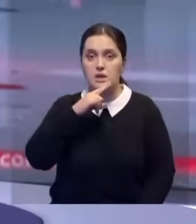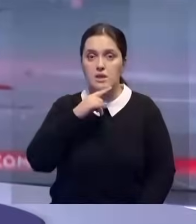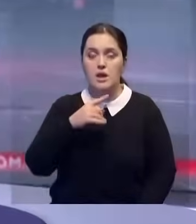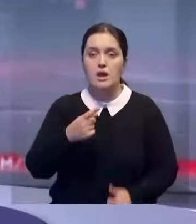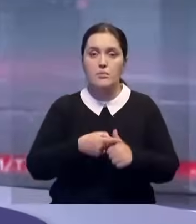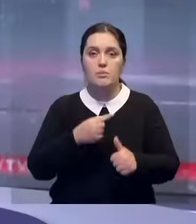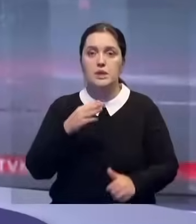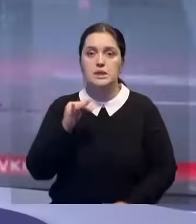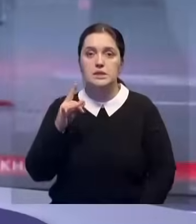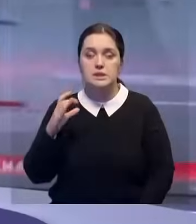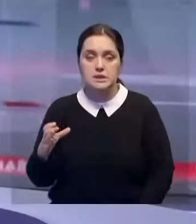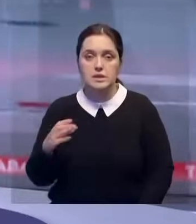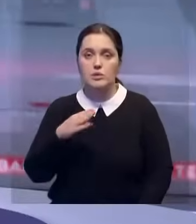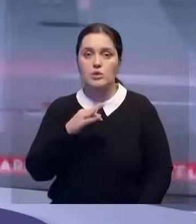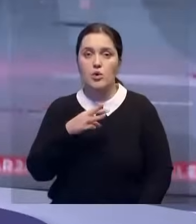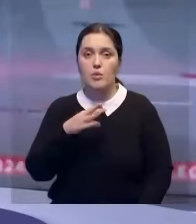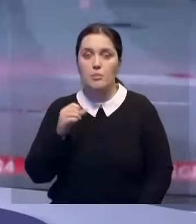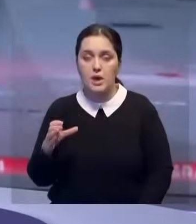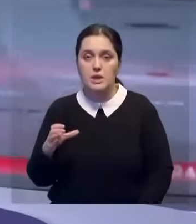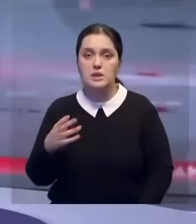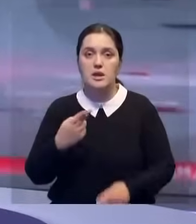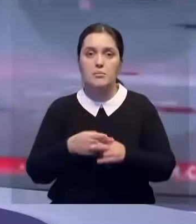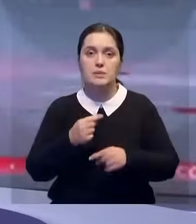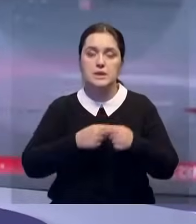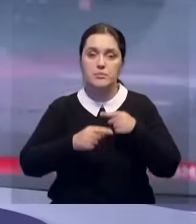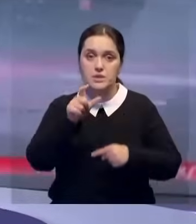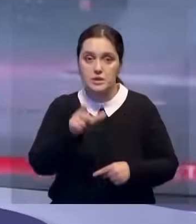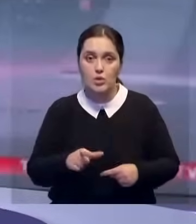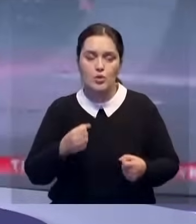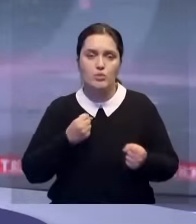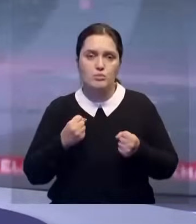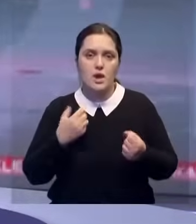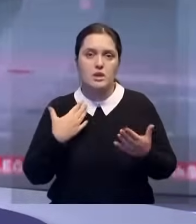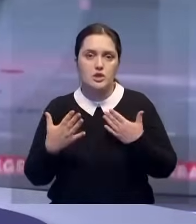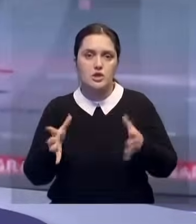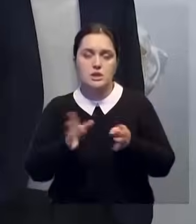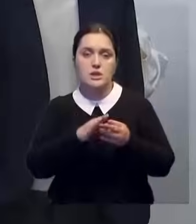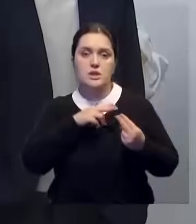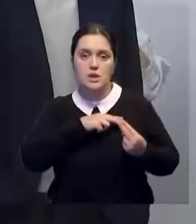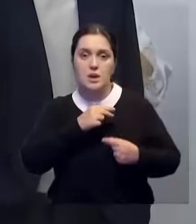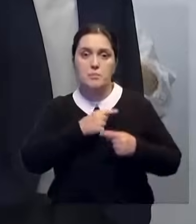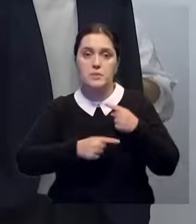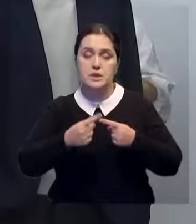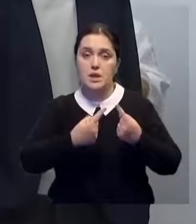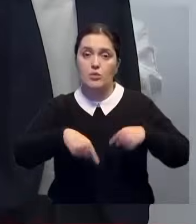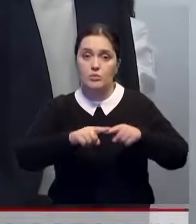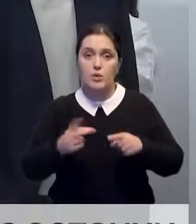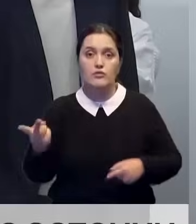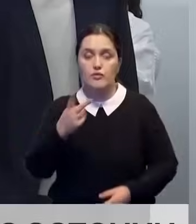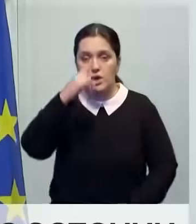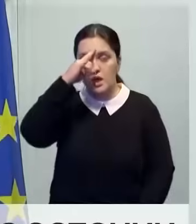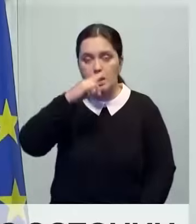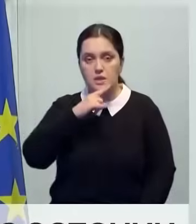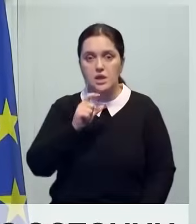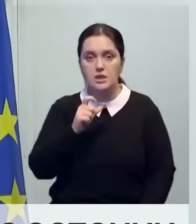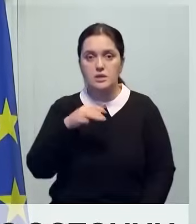Томас Тирс, представители дипкорпуса и бизнесмены. Они намерены укреплять отношения и сотрудничество между бизнес-сообществами двух